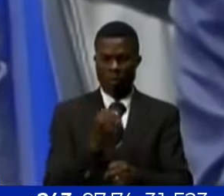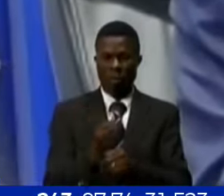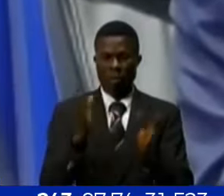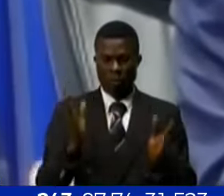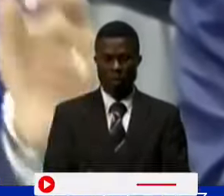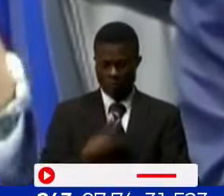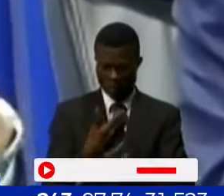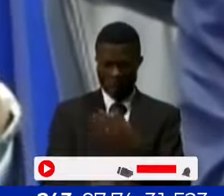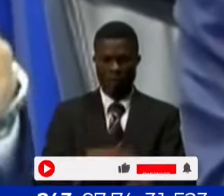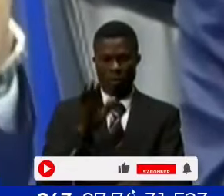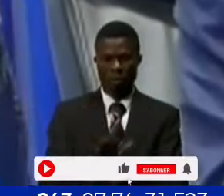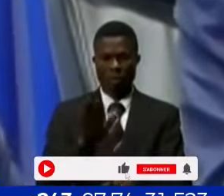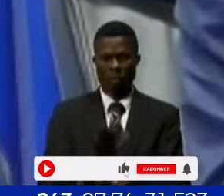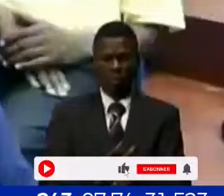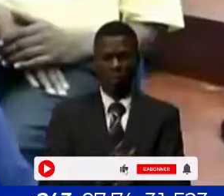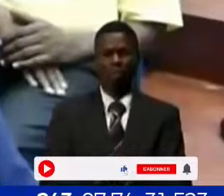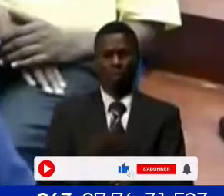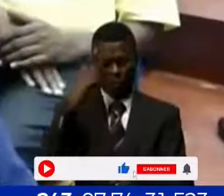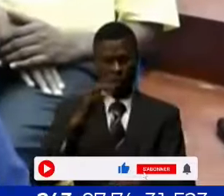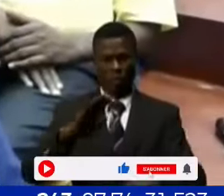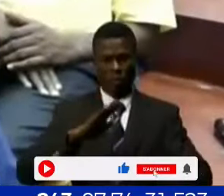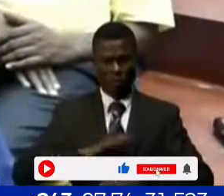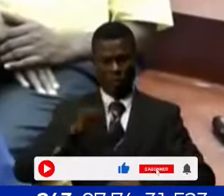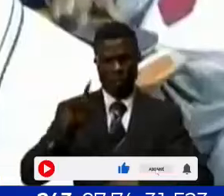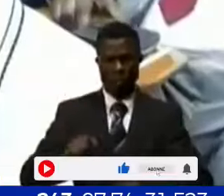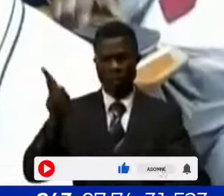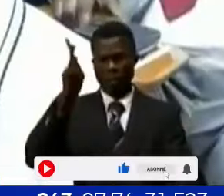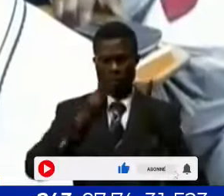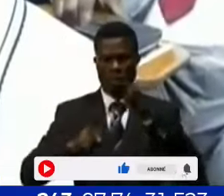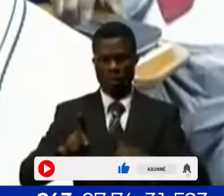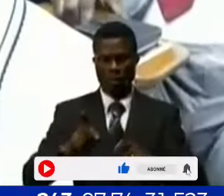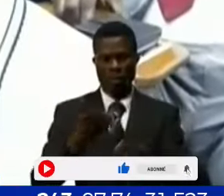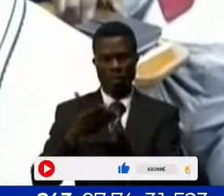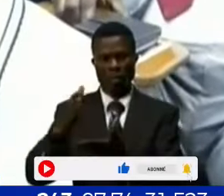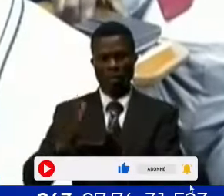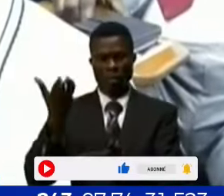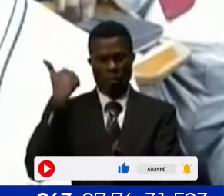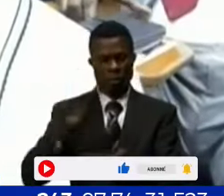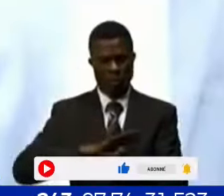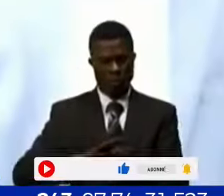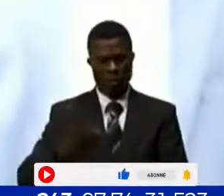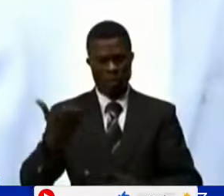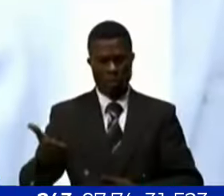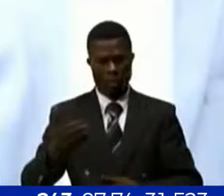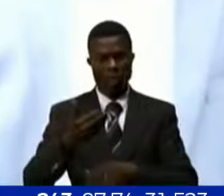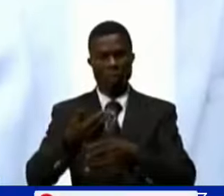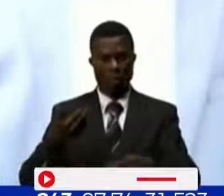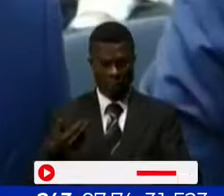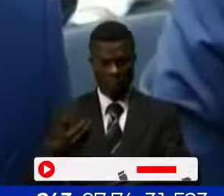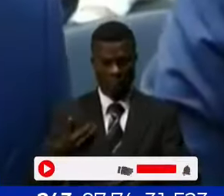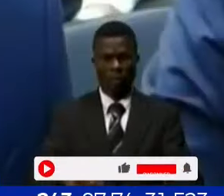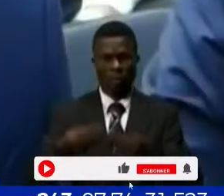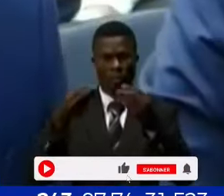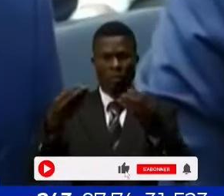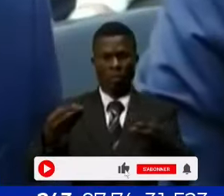a travaillé davantage en vue de satisfaire les besoins de la population en desserte en eau potable, bien avant de